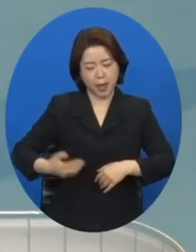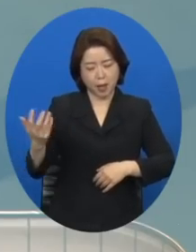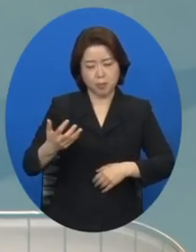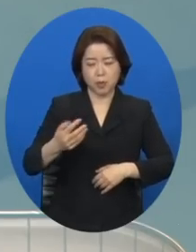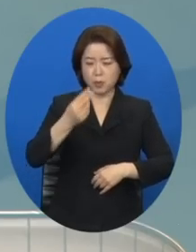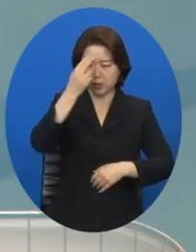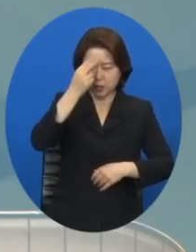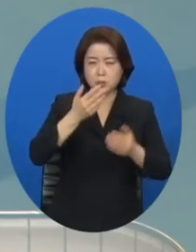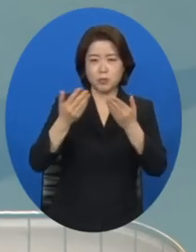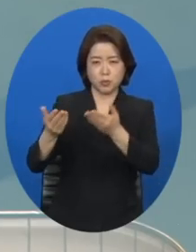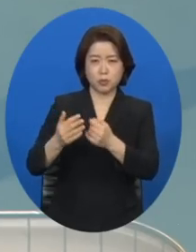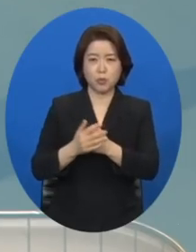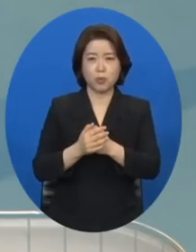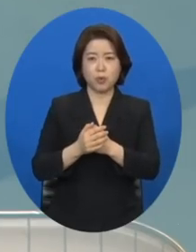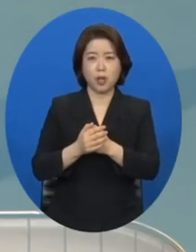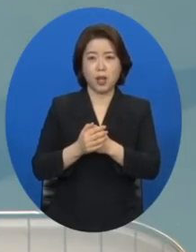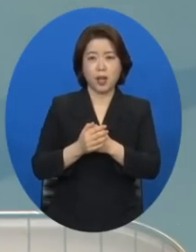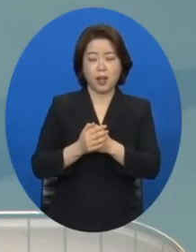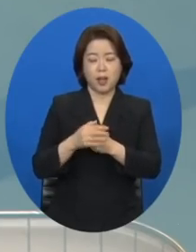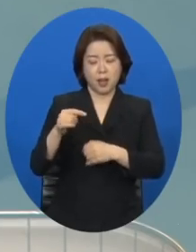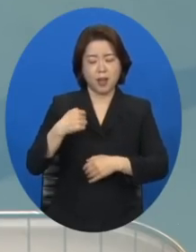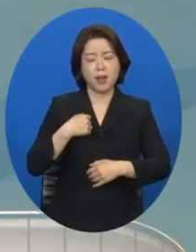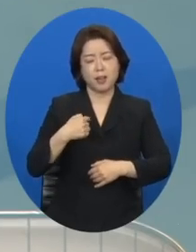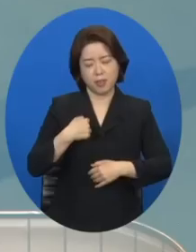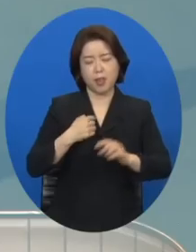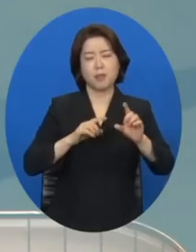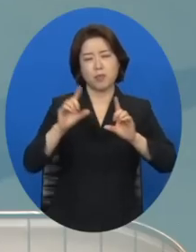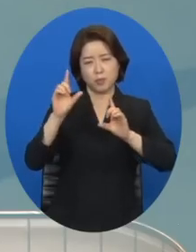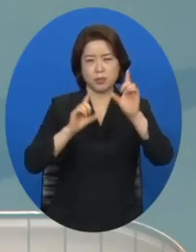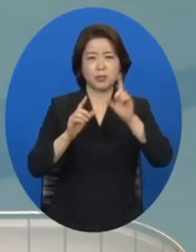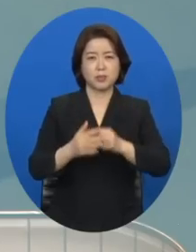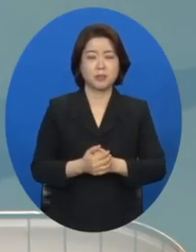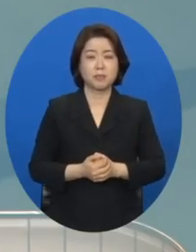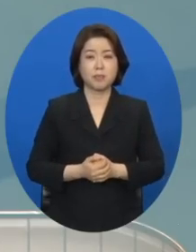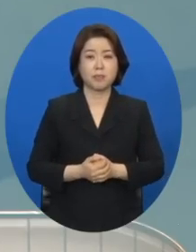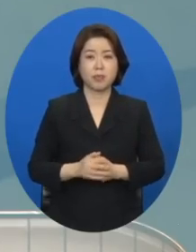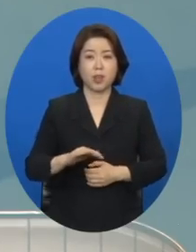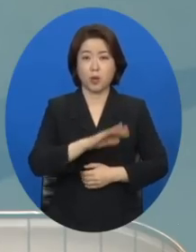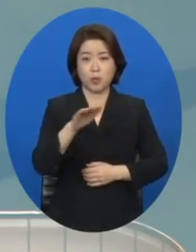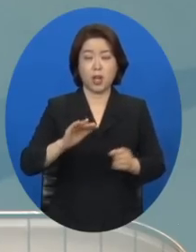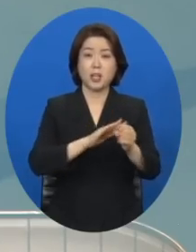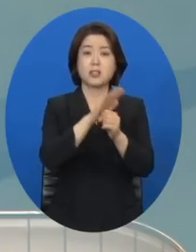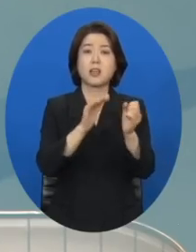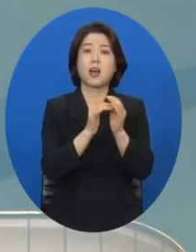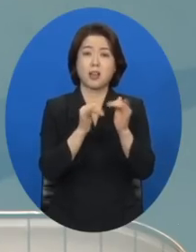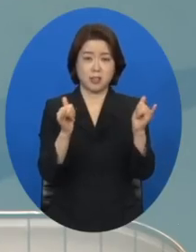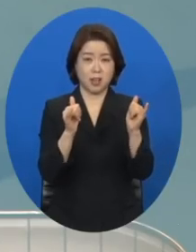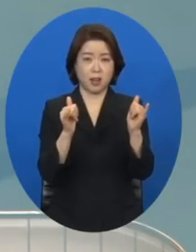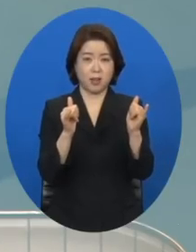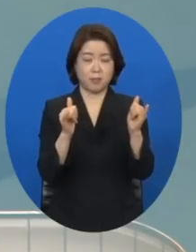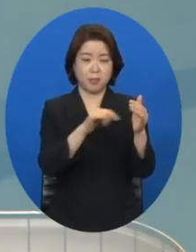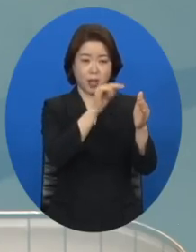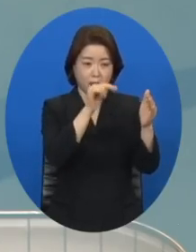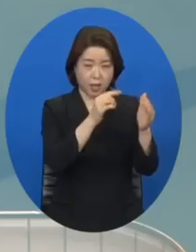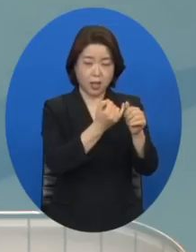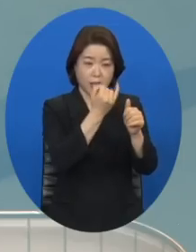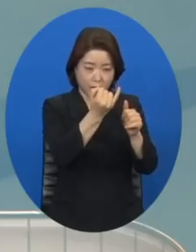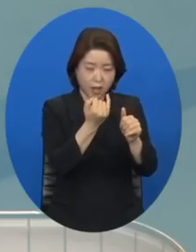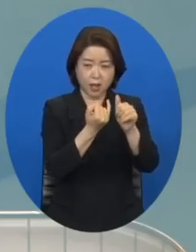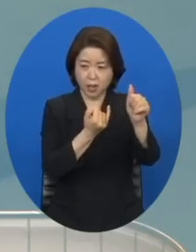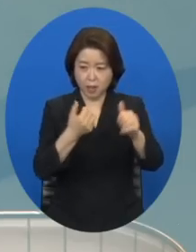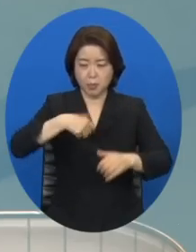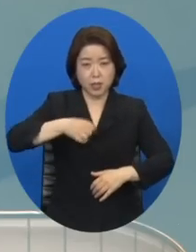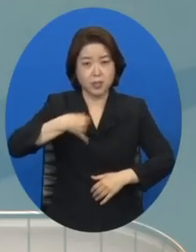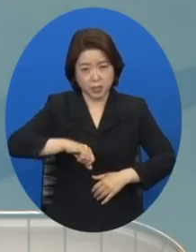하고 근심케 하고 손을 캐는지 모릅니다 우리가 사랑하는 사람들 아내나 남편이나 가족이나